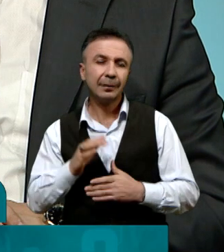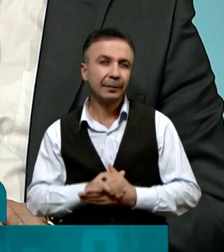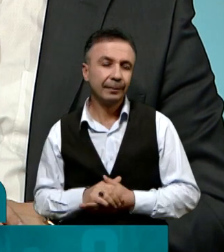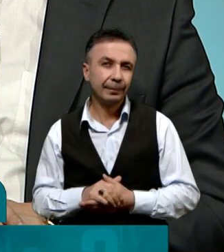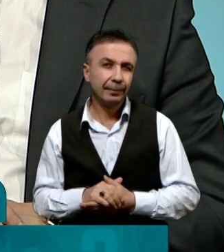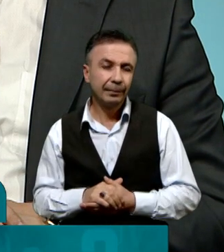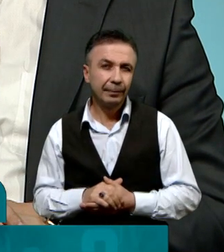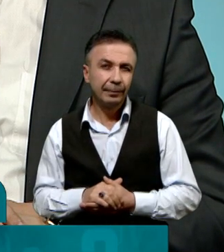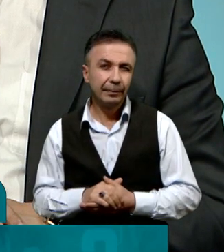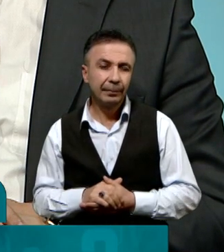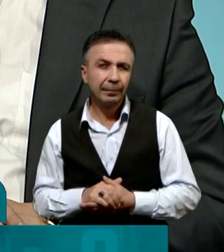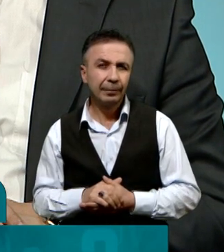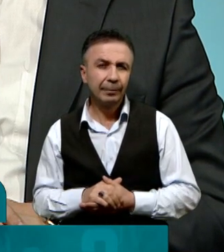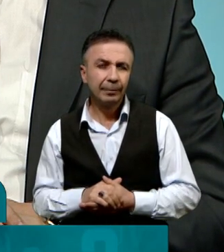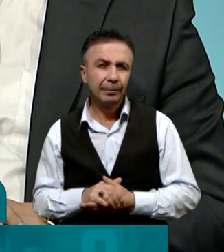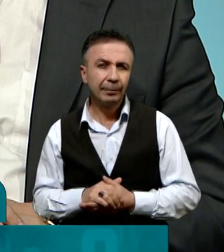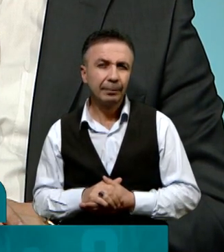Buyurun